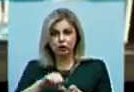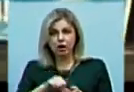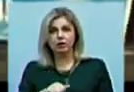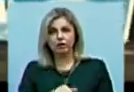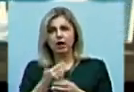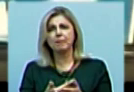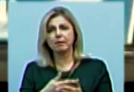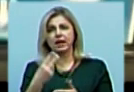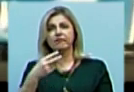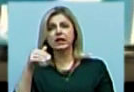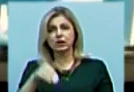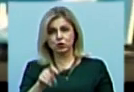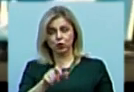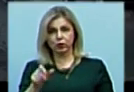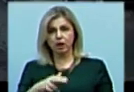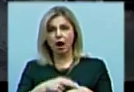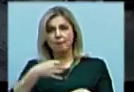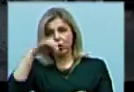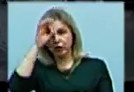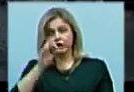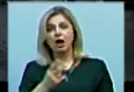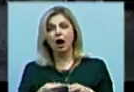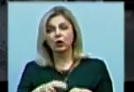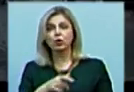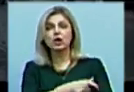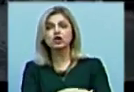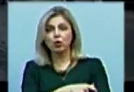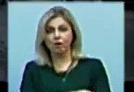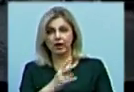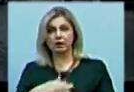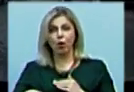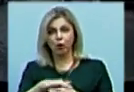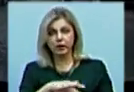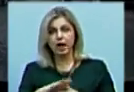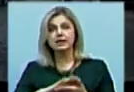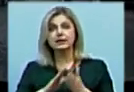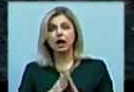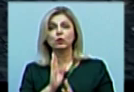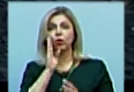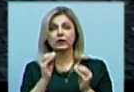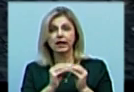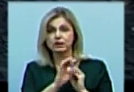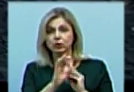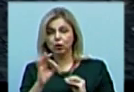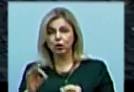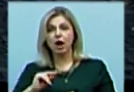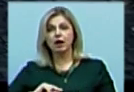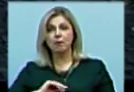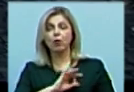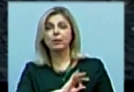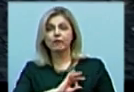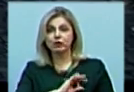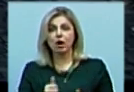людей. Патрульний поліцейський, що чергував на місці кореспонденту Суспільного, розповів, станом на 10-ту ранку представників профспілок